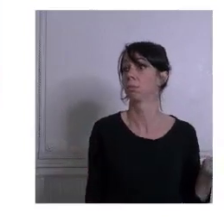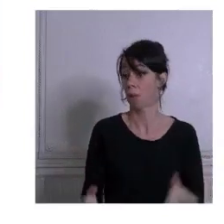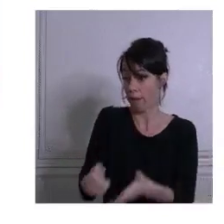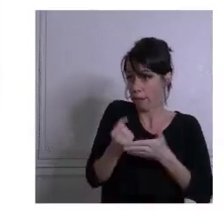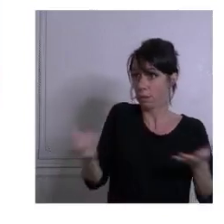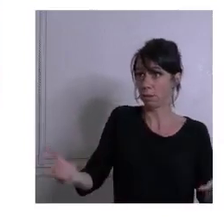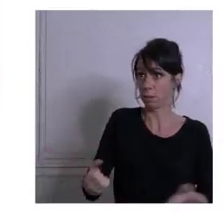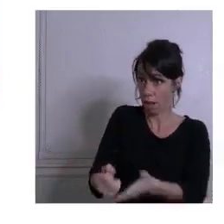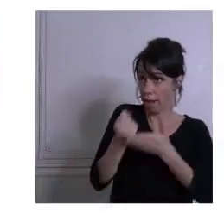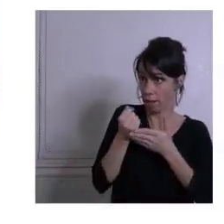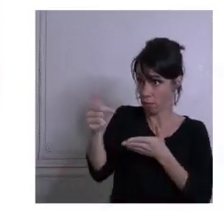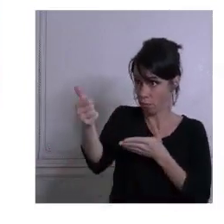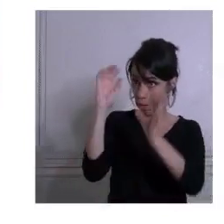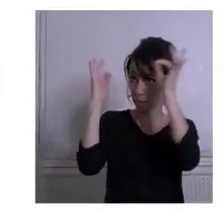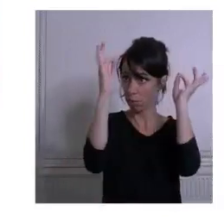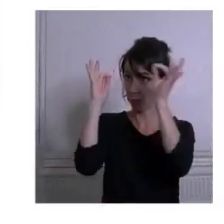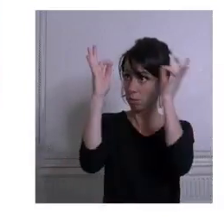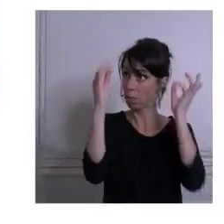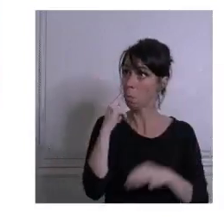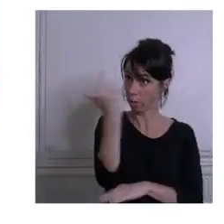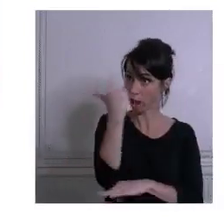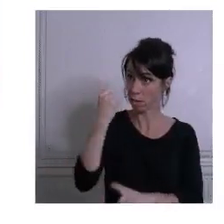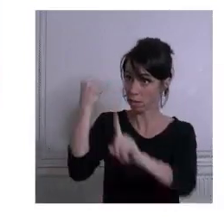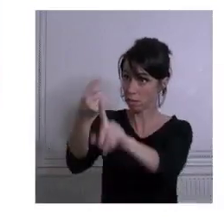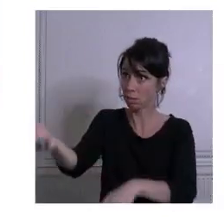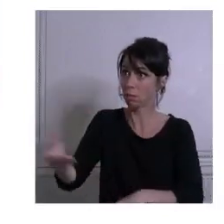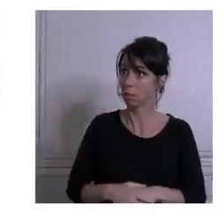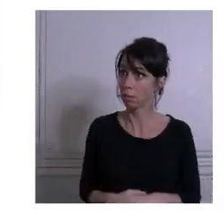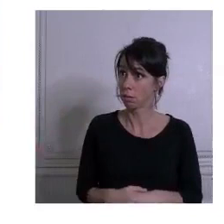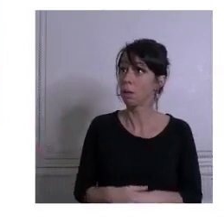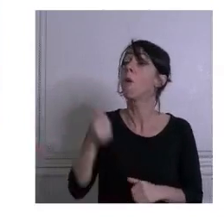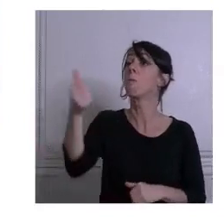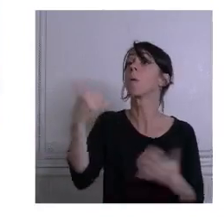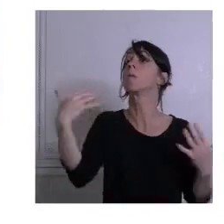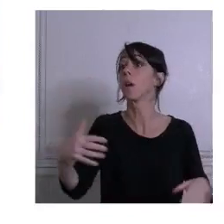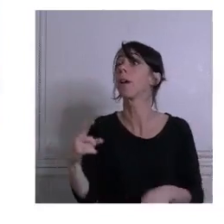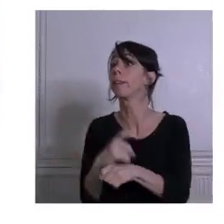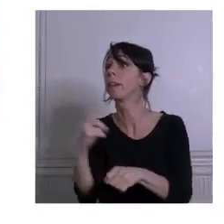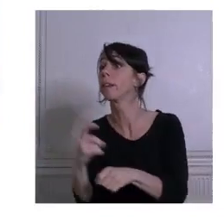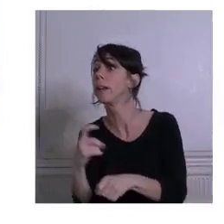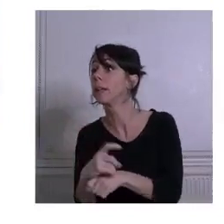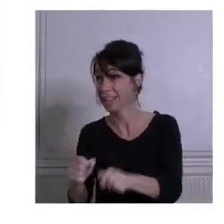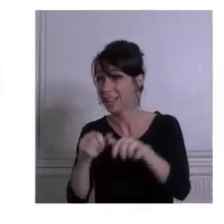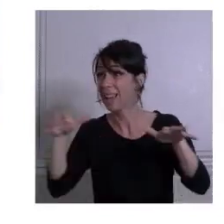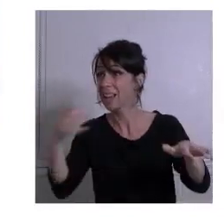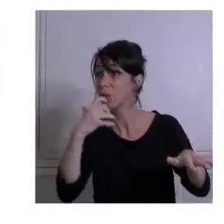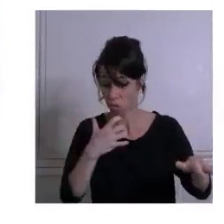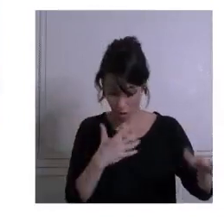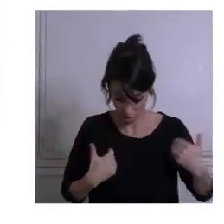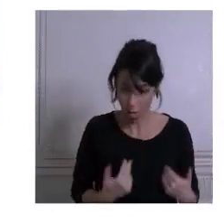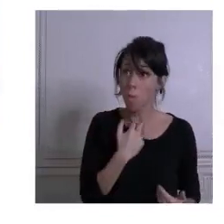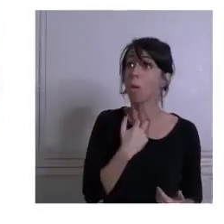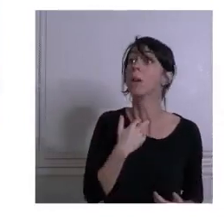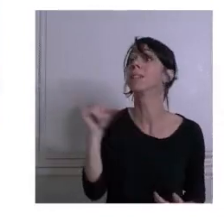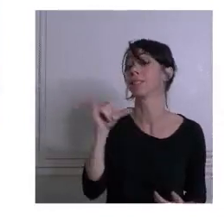quoi. On a divisé par 10 la facture. Et donc, moi, vous entendre dire qu'on n'a rien fait, bon, après, c'est un travail d'opposition, hein, je le